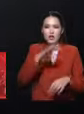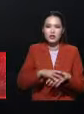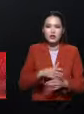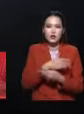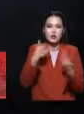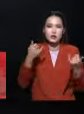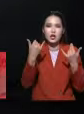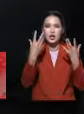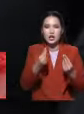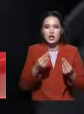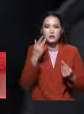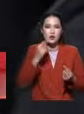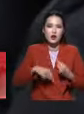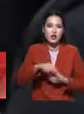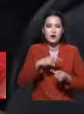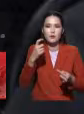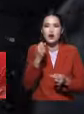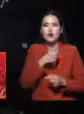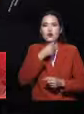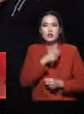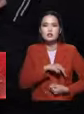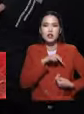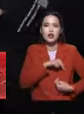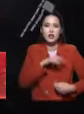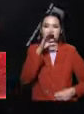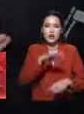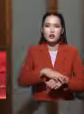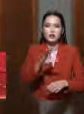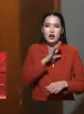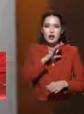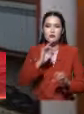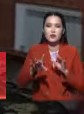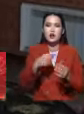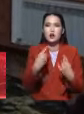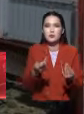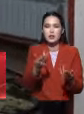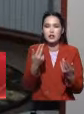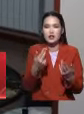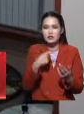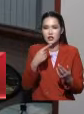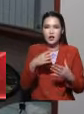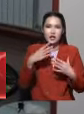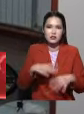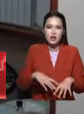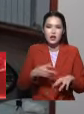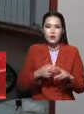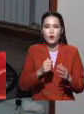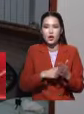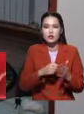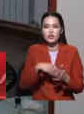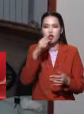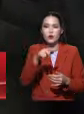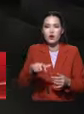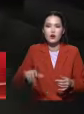Массажбен айналысатын айтты. Алайда интимдік қызмет ұсынған сайтқа неге жарнама бергенін айтпады. Танысы әлде қожайыныма мұхтар есімді